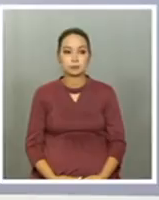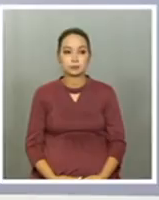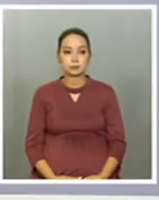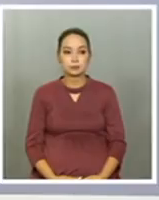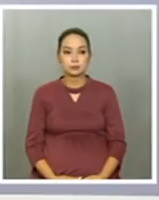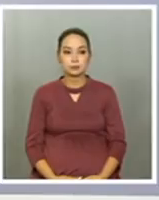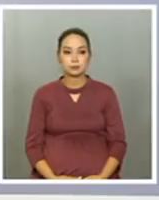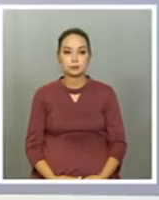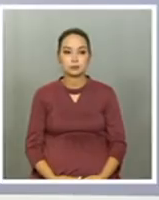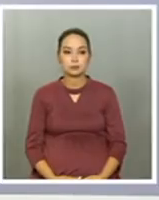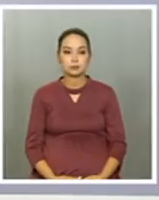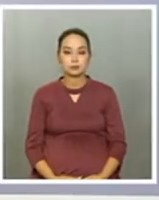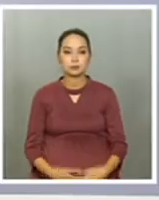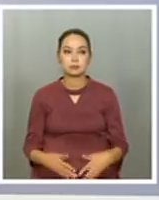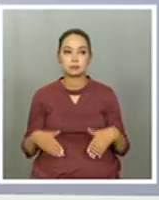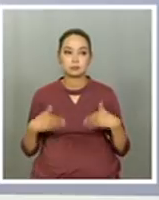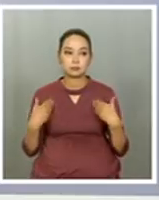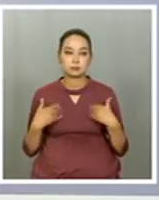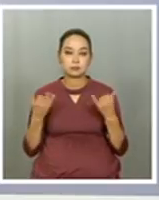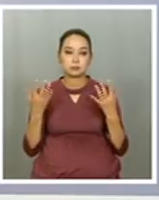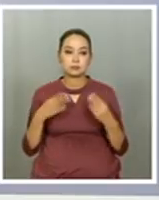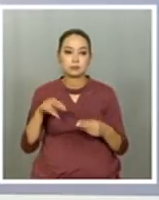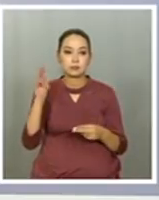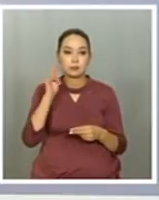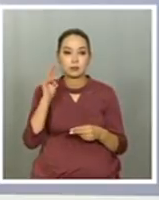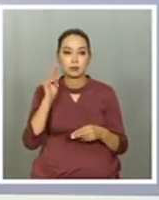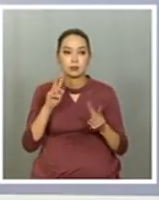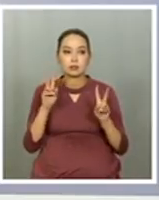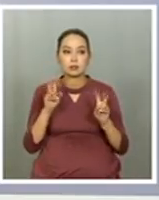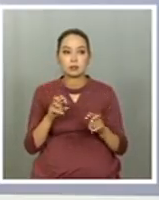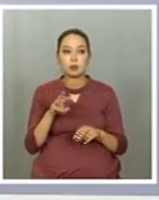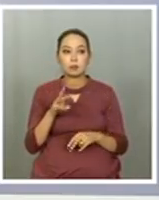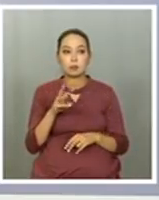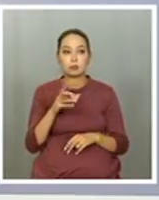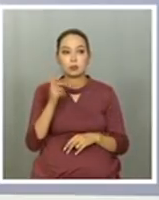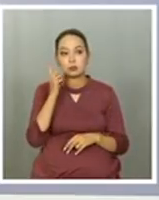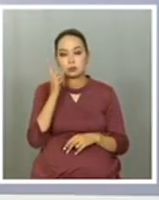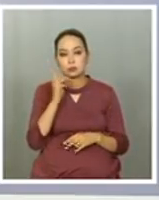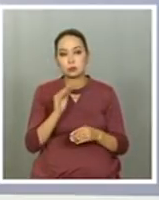Сәлеметсіздер ме? Бүгінгі сабағымыздың тақырыбы мобильді қосымшаларды құру.